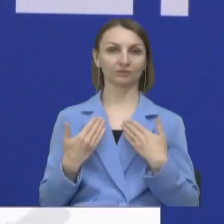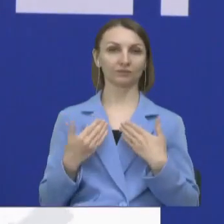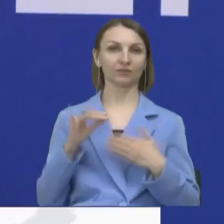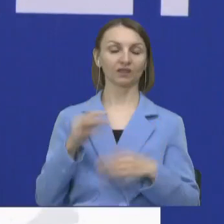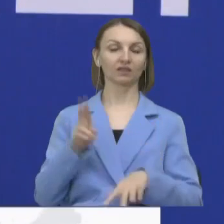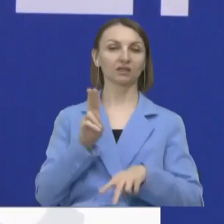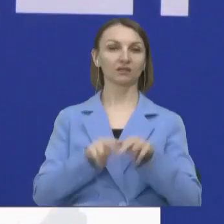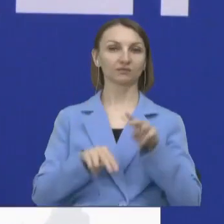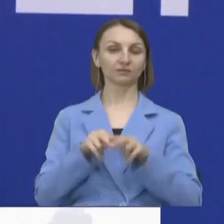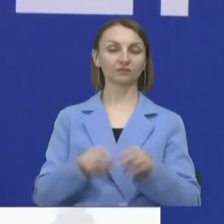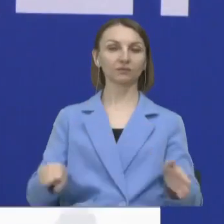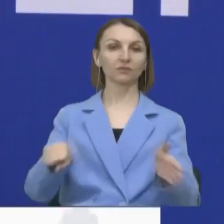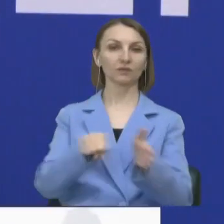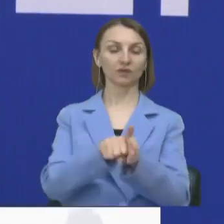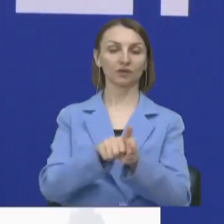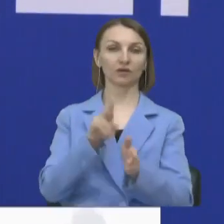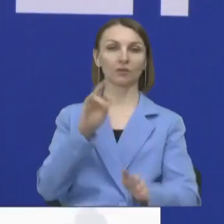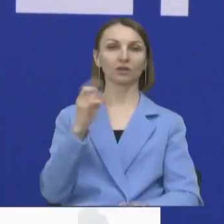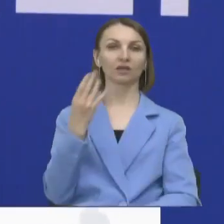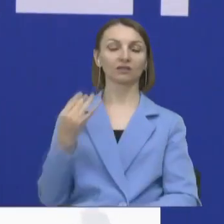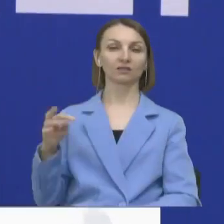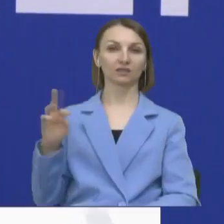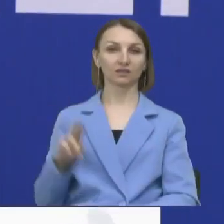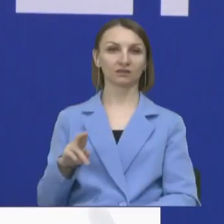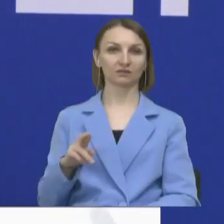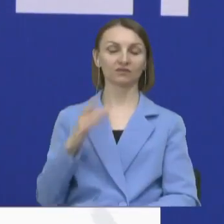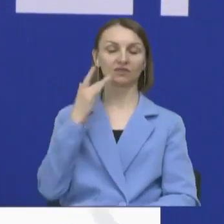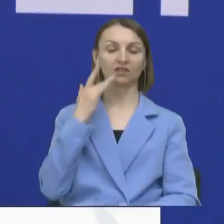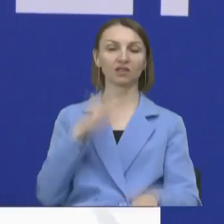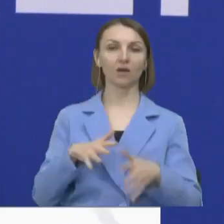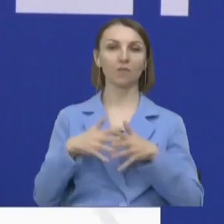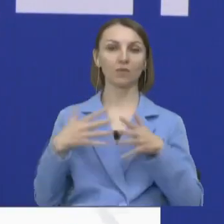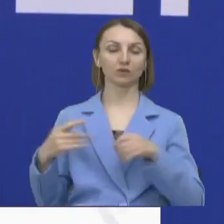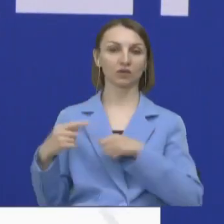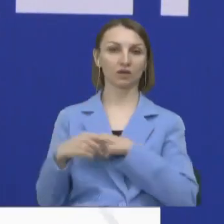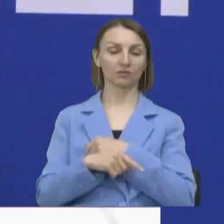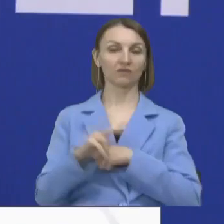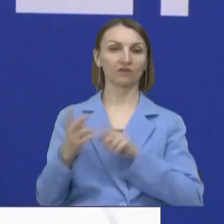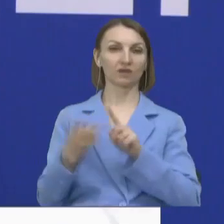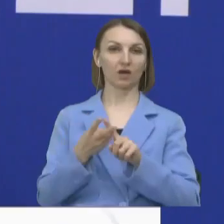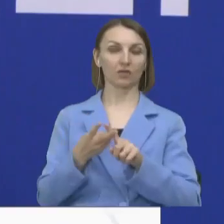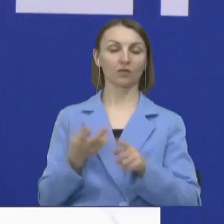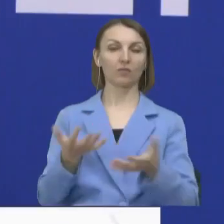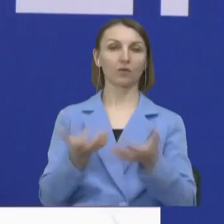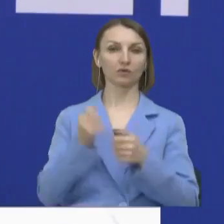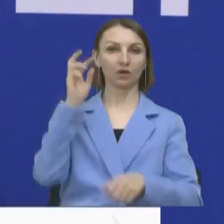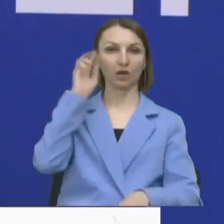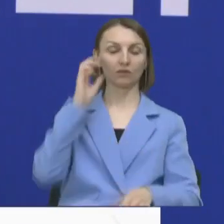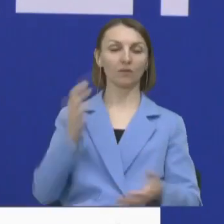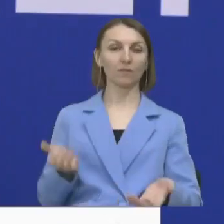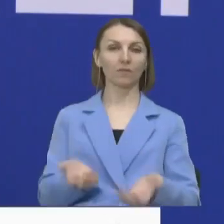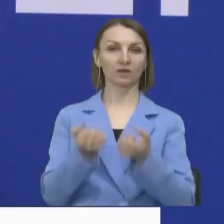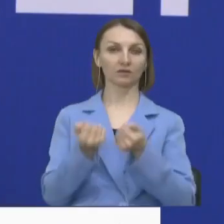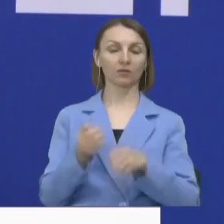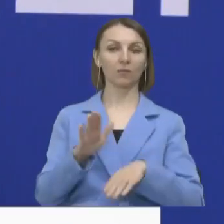градостроительства, подключение к коммуникациям, тут больше всего бюрократии. Второе – при получении мер господдержки. Практика